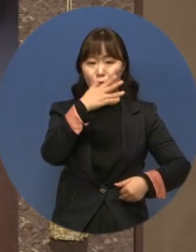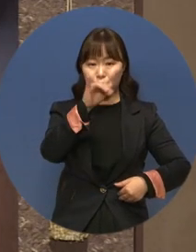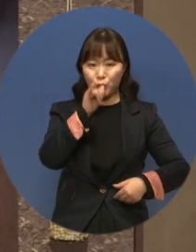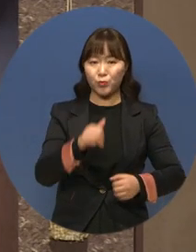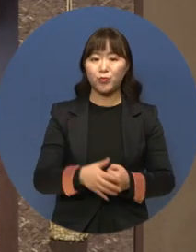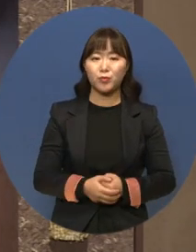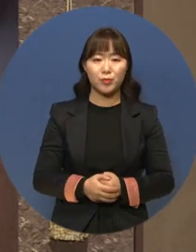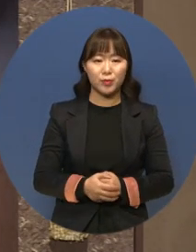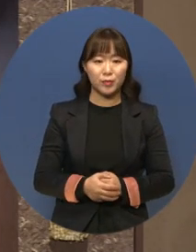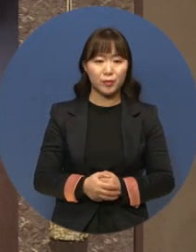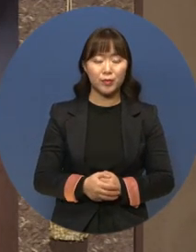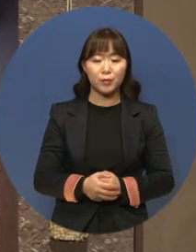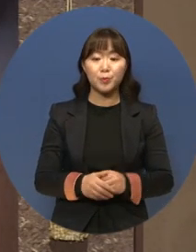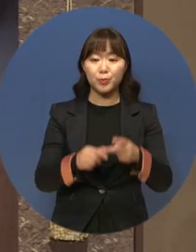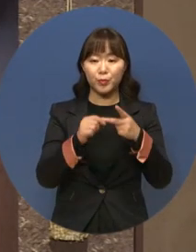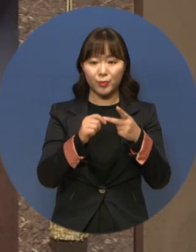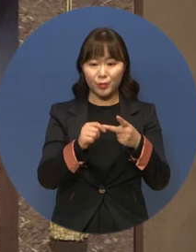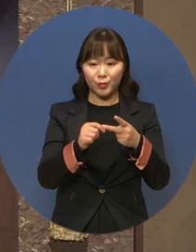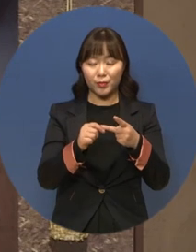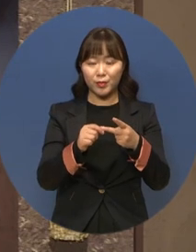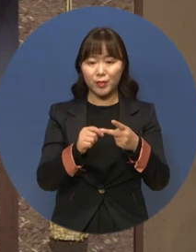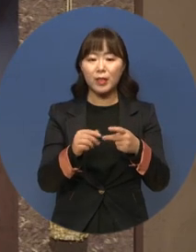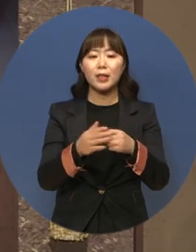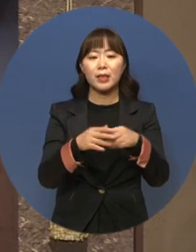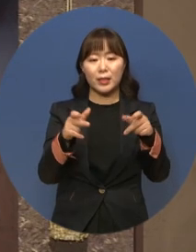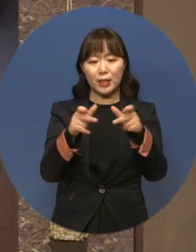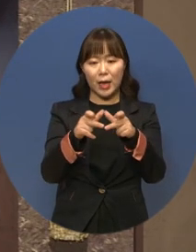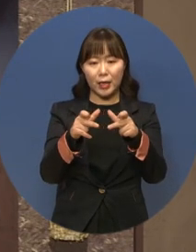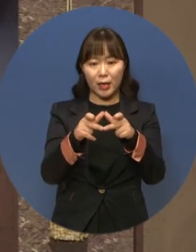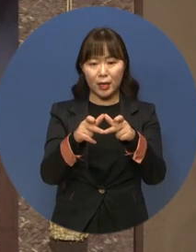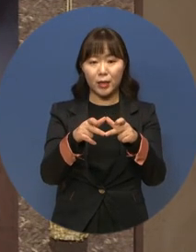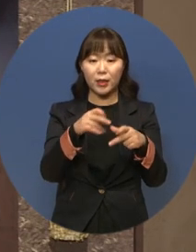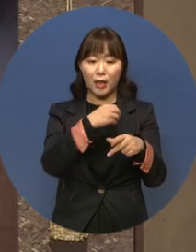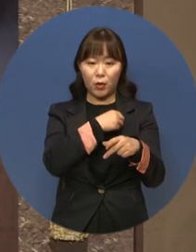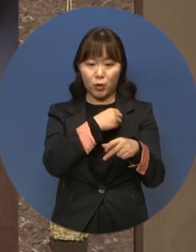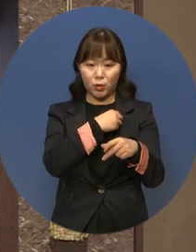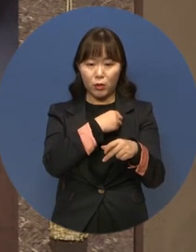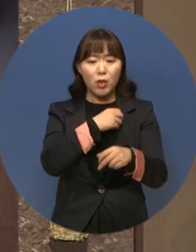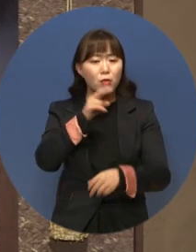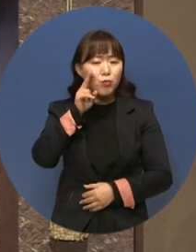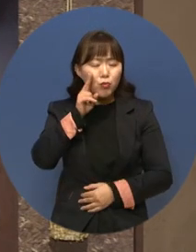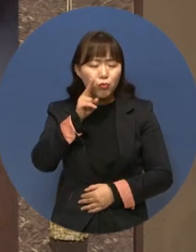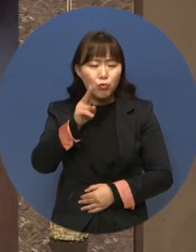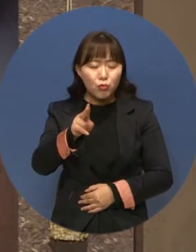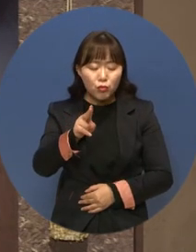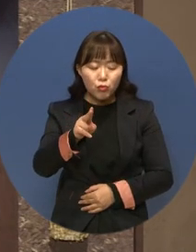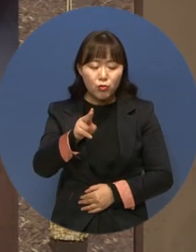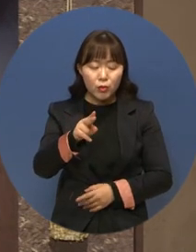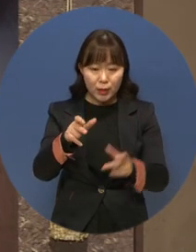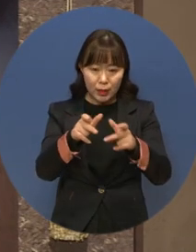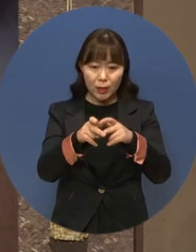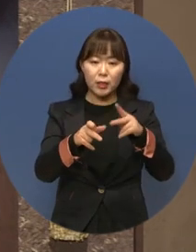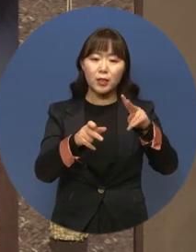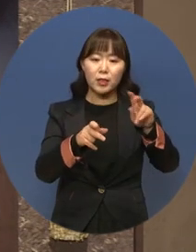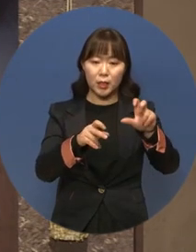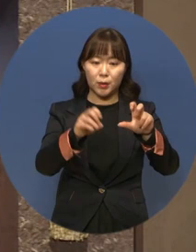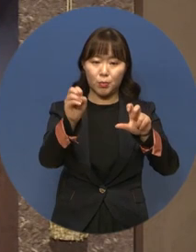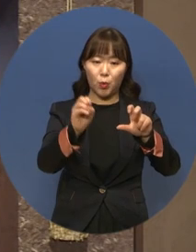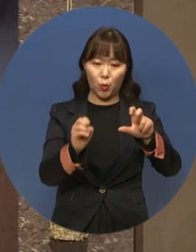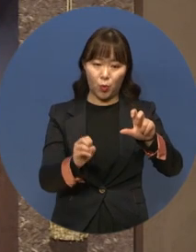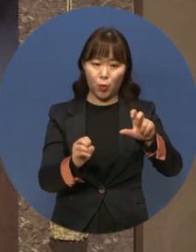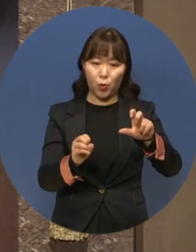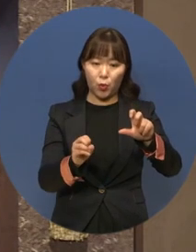네. 두 번째, 장애인 당원은 중증에 한해서 25% 이제 선출직